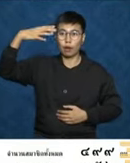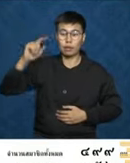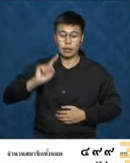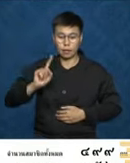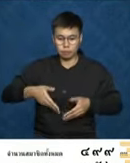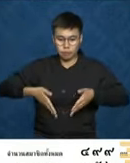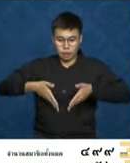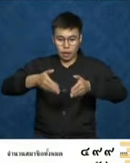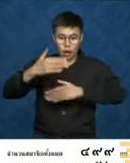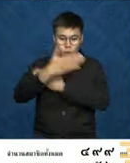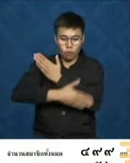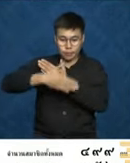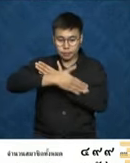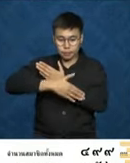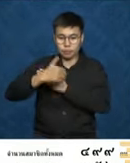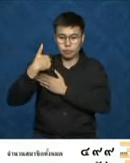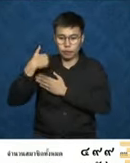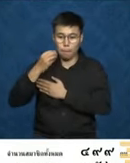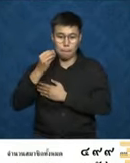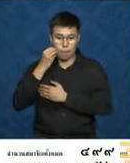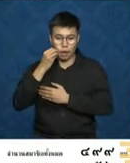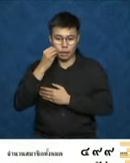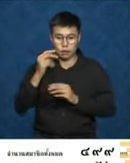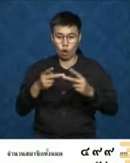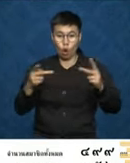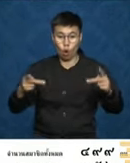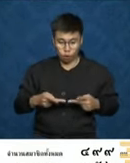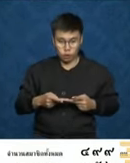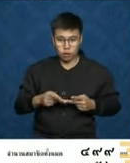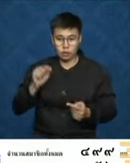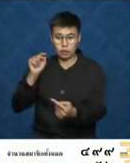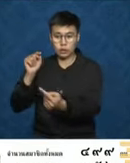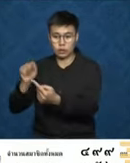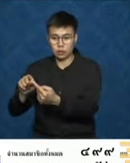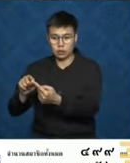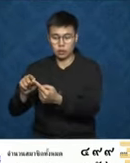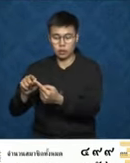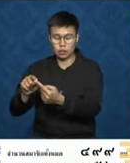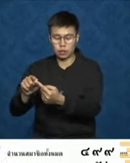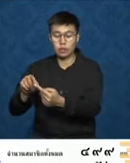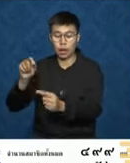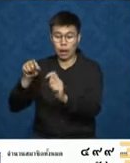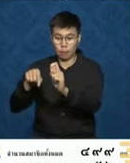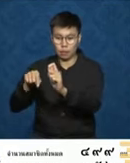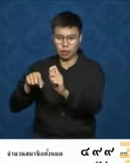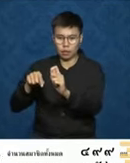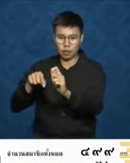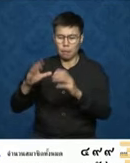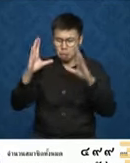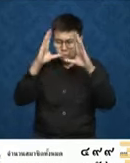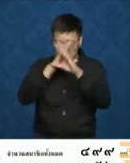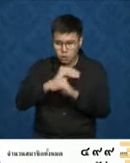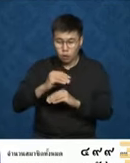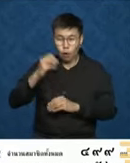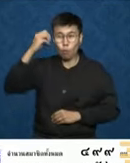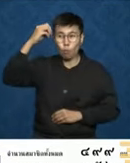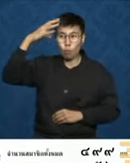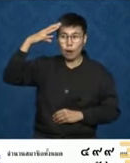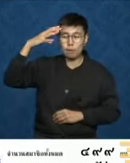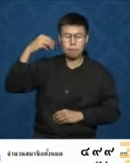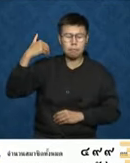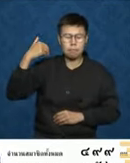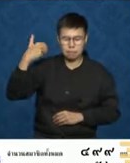ตลอดเส้นหลังอบตบ้านเกาะไปจนถึงฝั่งตำบลตลาดมืดมากไฟติดไม่ครบทุกดวงรวมไปถึงถนนที่เป็น